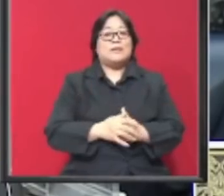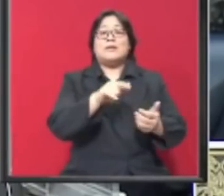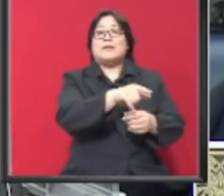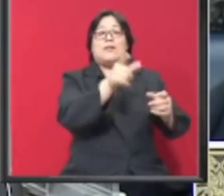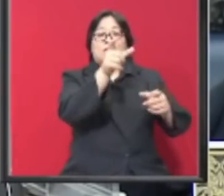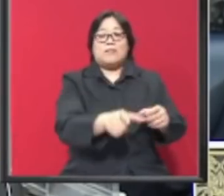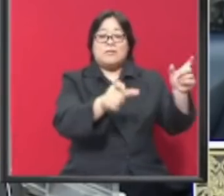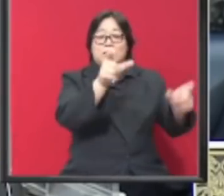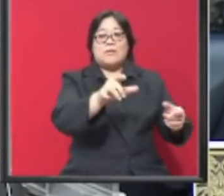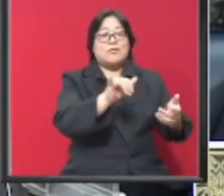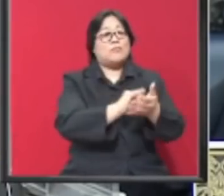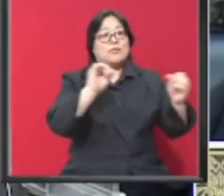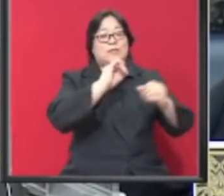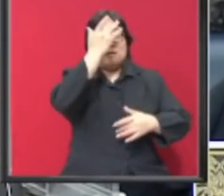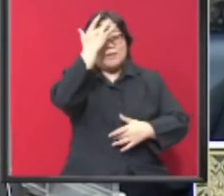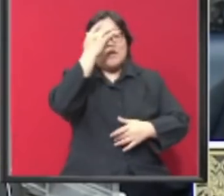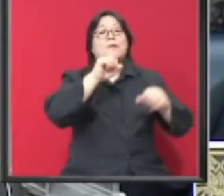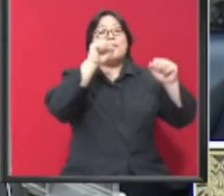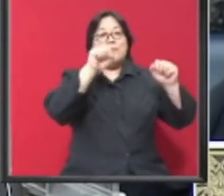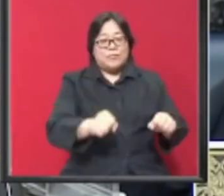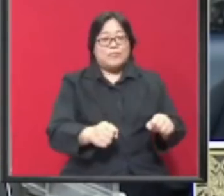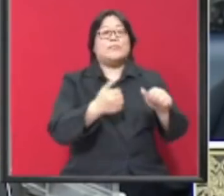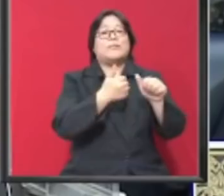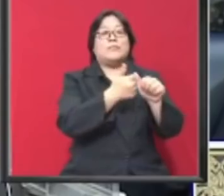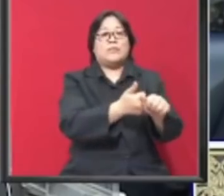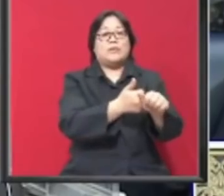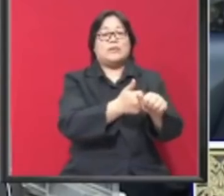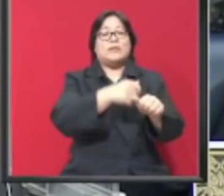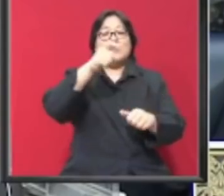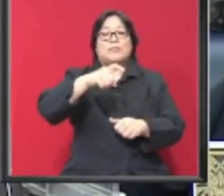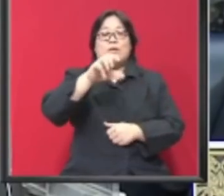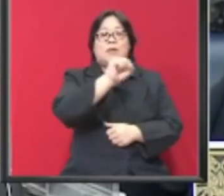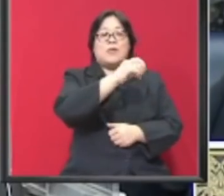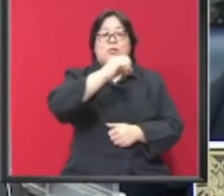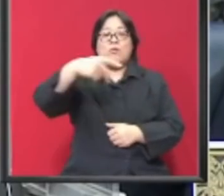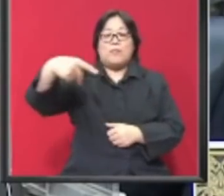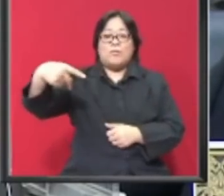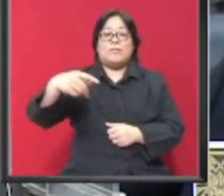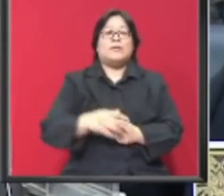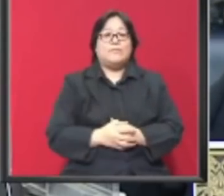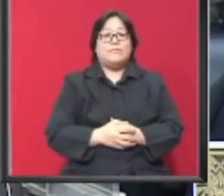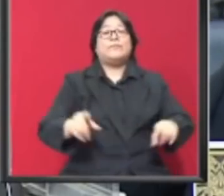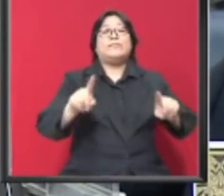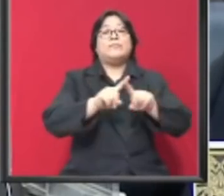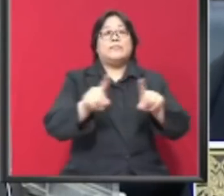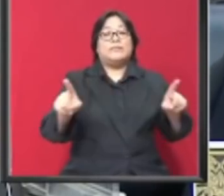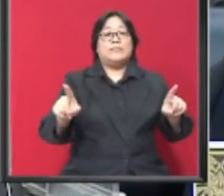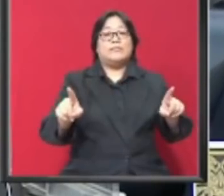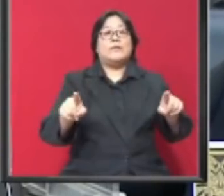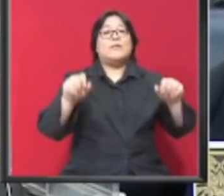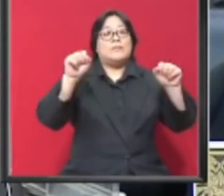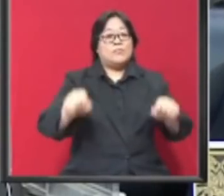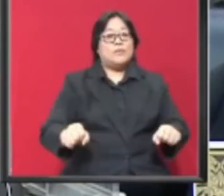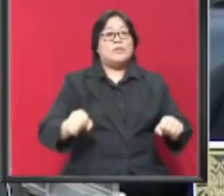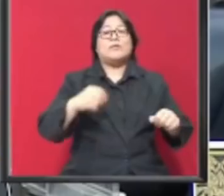dijangkiti ia beli ikuti kehendak e-shop tetapi dapat